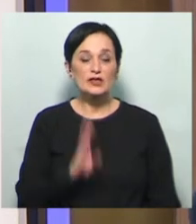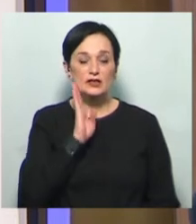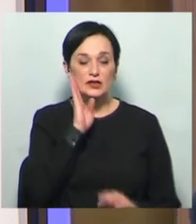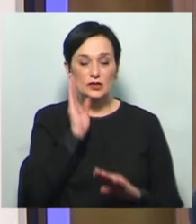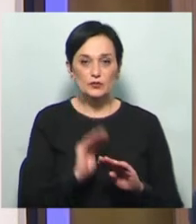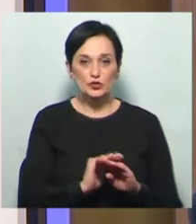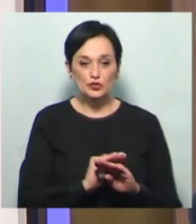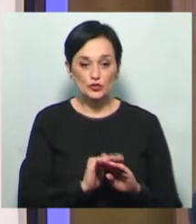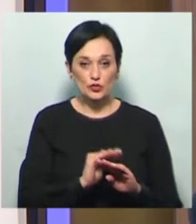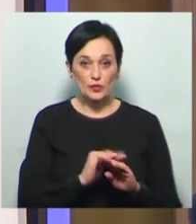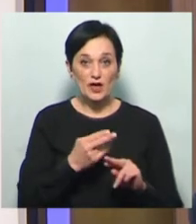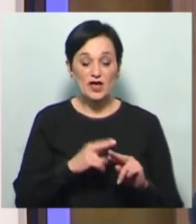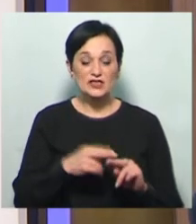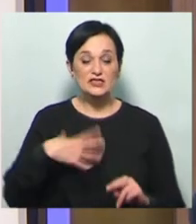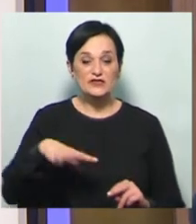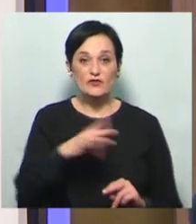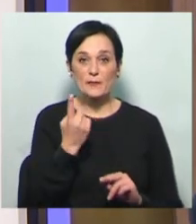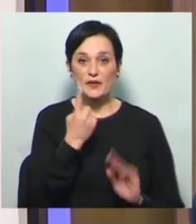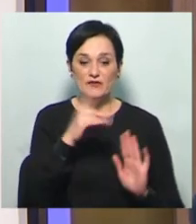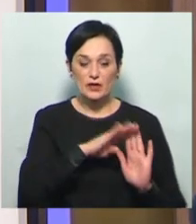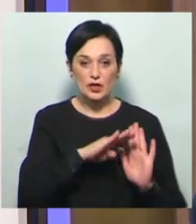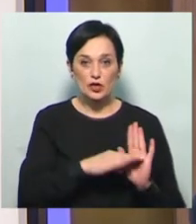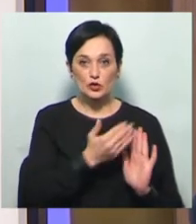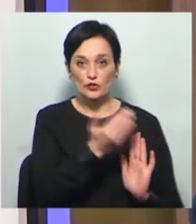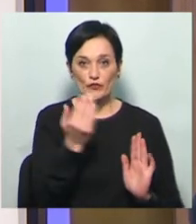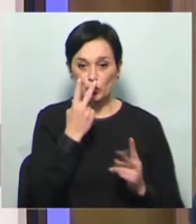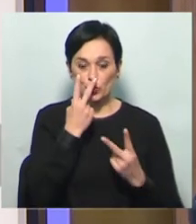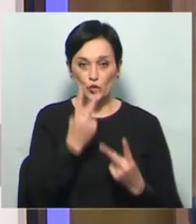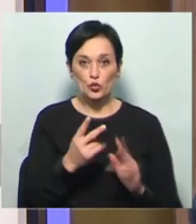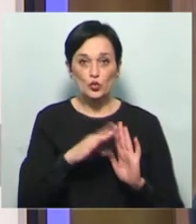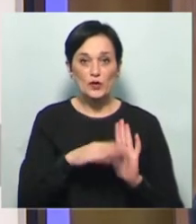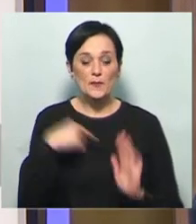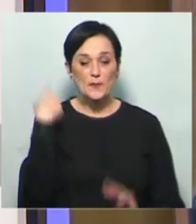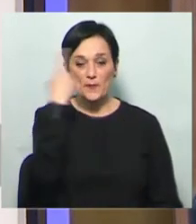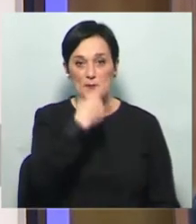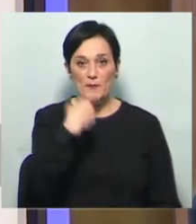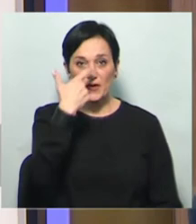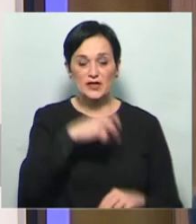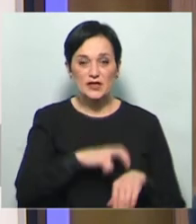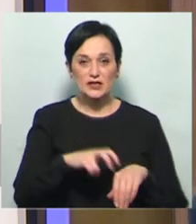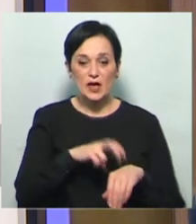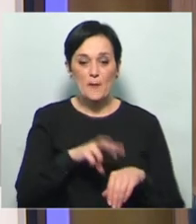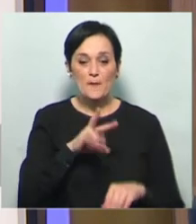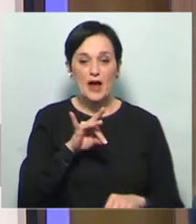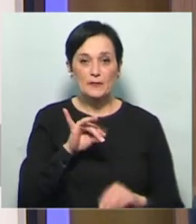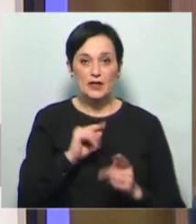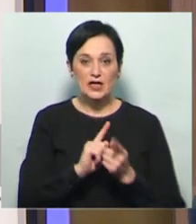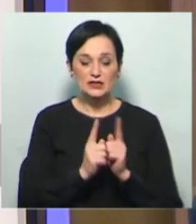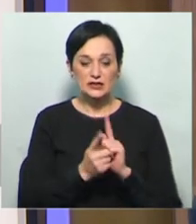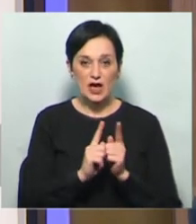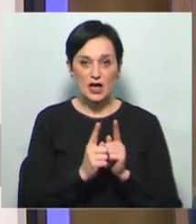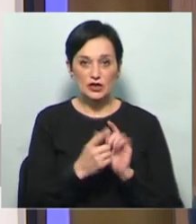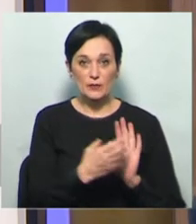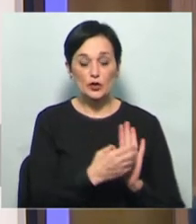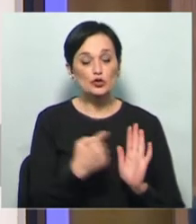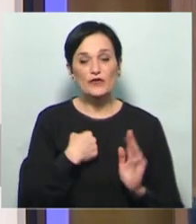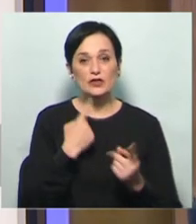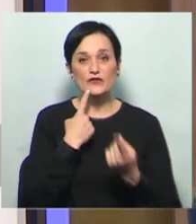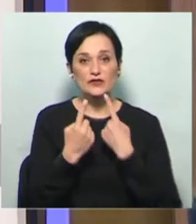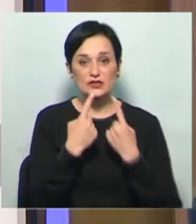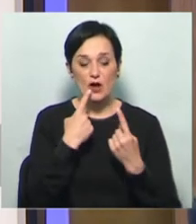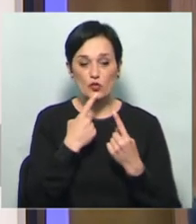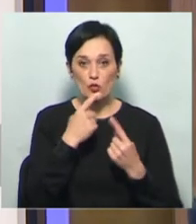ფილმში დობისა. ეს საქართველოს პირველი არხია თქვენ უყურებთ გადაცემას პირადი ექიმი მარი მალაზონია სურდო თარგმანით. ჩვენ